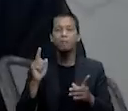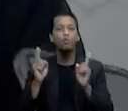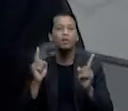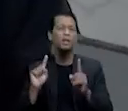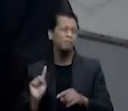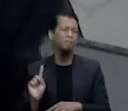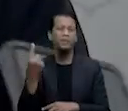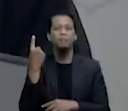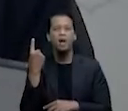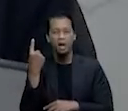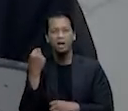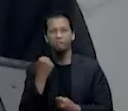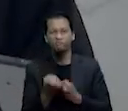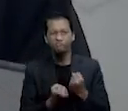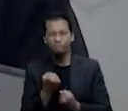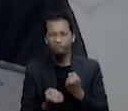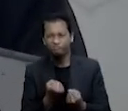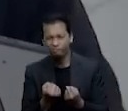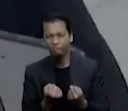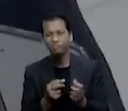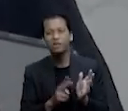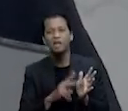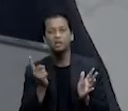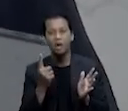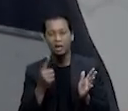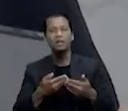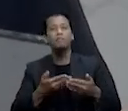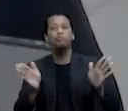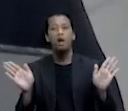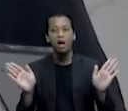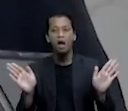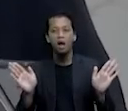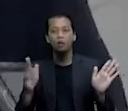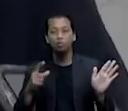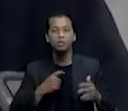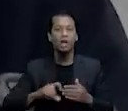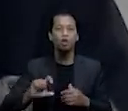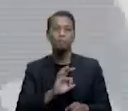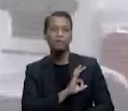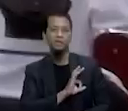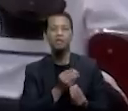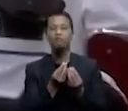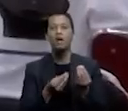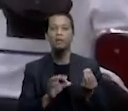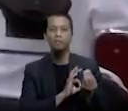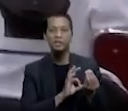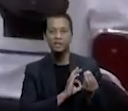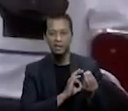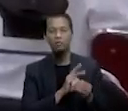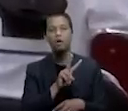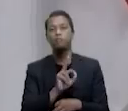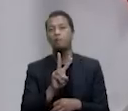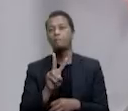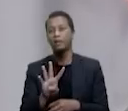melakukan polling nasional, polling terbuka nasional untuk Capres-Cawapres pemilu 2024. Polling